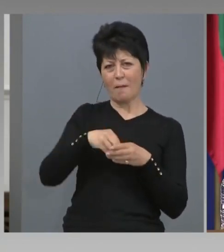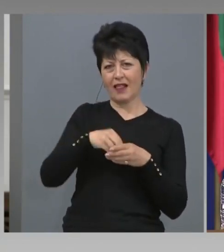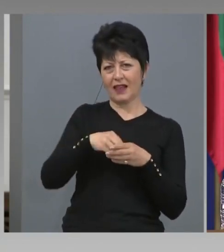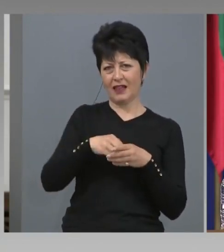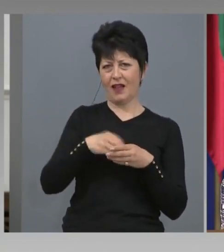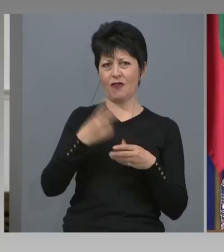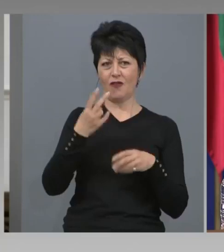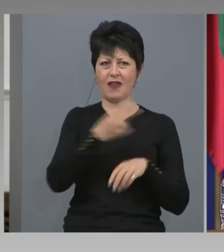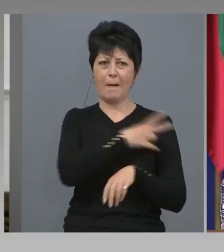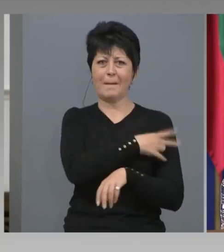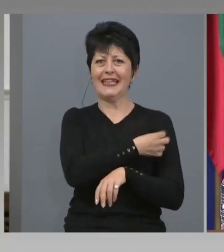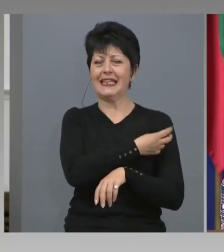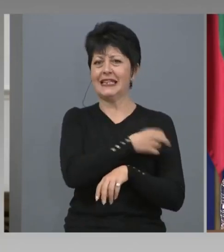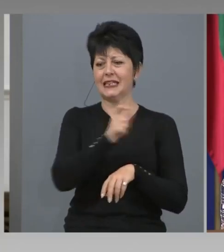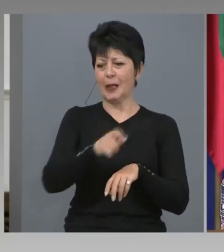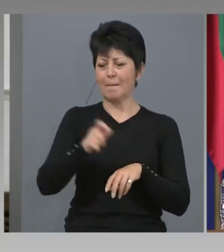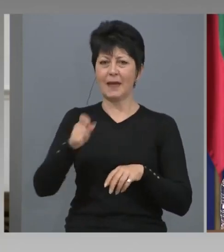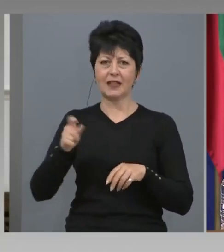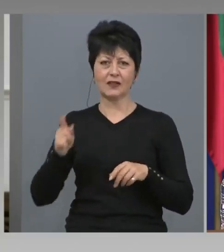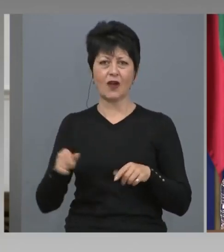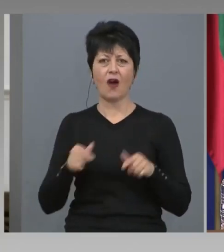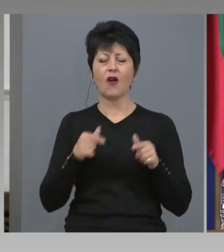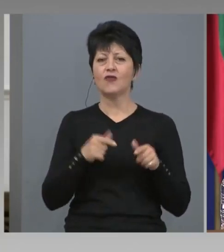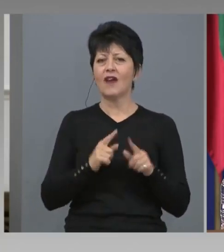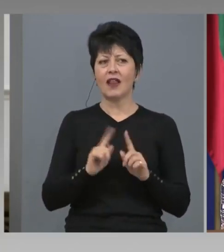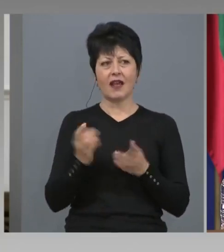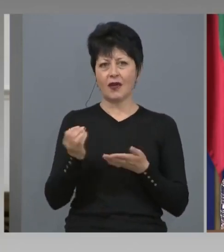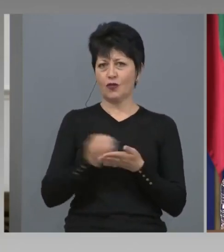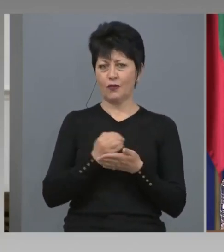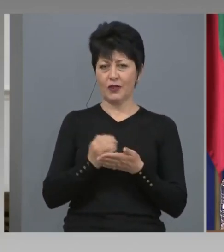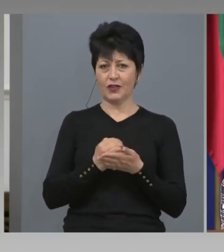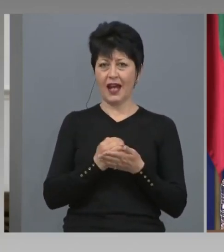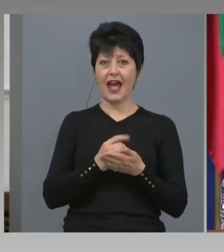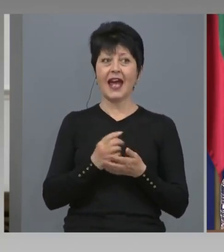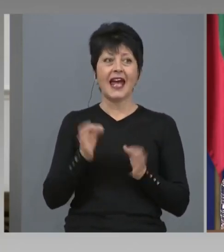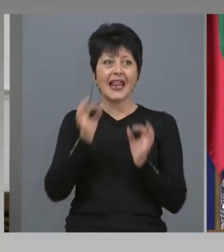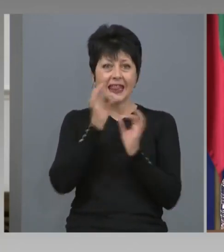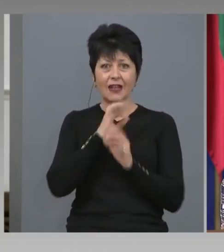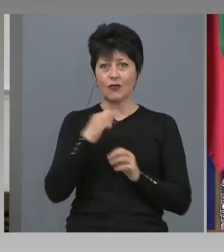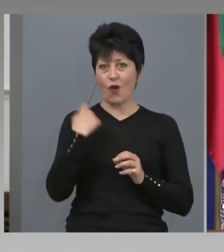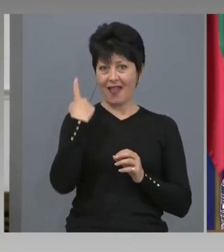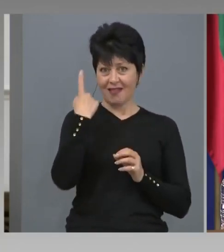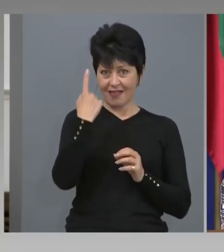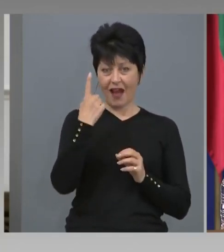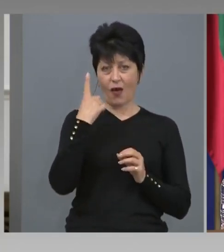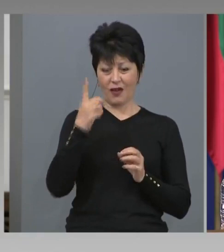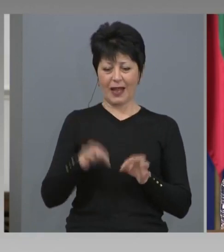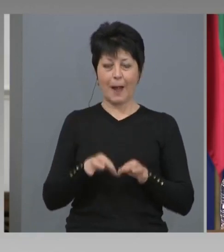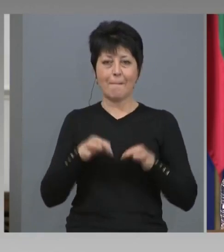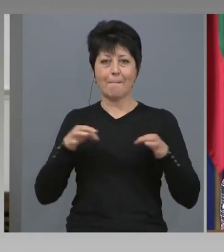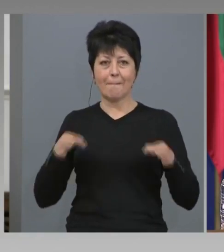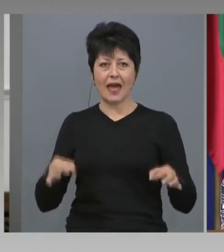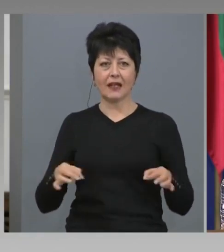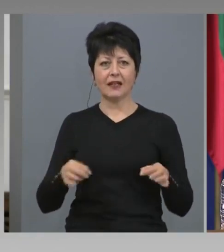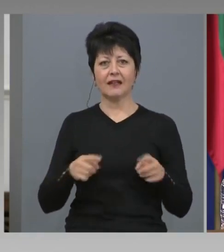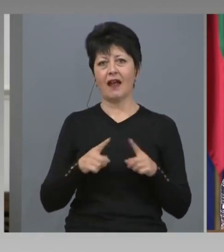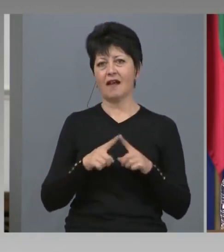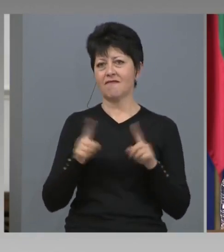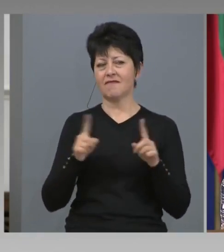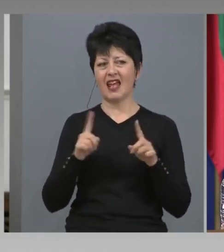десетки милиони левове, няма никакъв икономически. Нито една от мерките днеска, които казваме, носят облегчение над